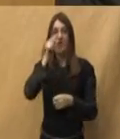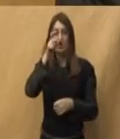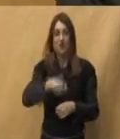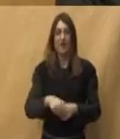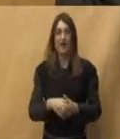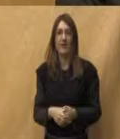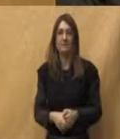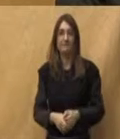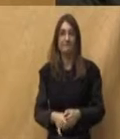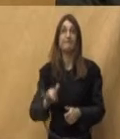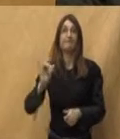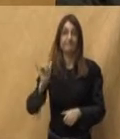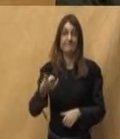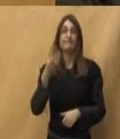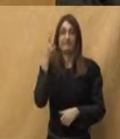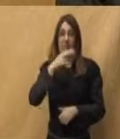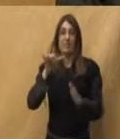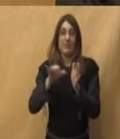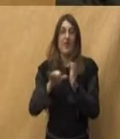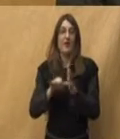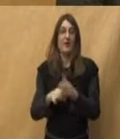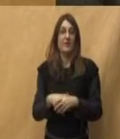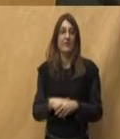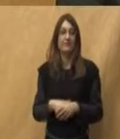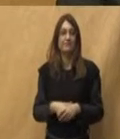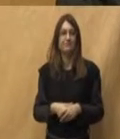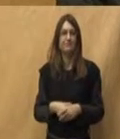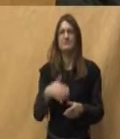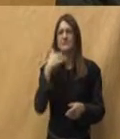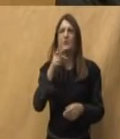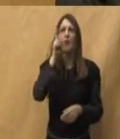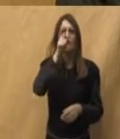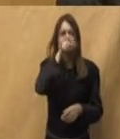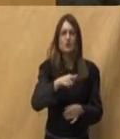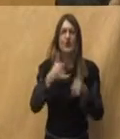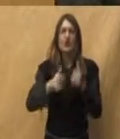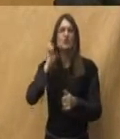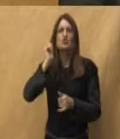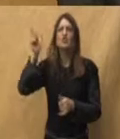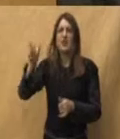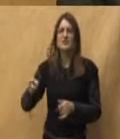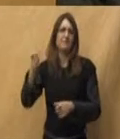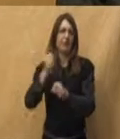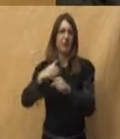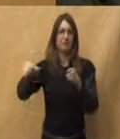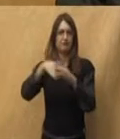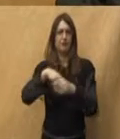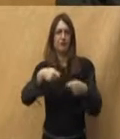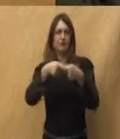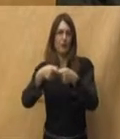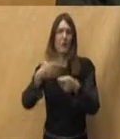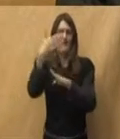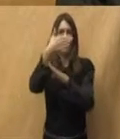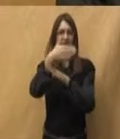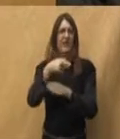naravno. Uzmite u obzir recimo da bilo muška ili ženska osoba radi u nekakvoj organizaciji gdje je vrlo živi tempo,